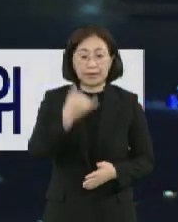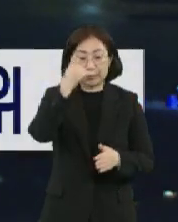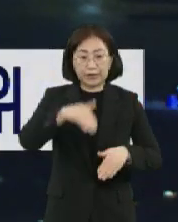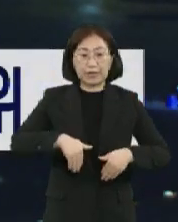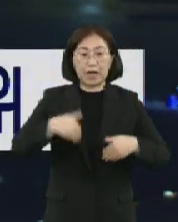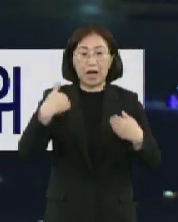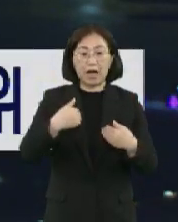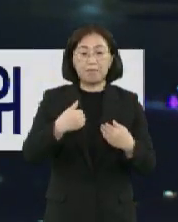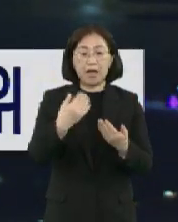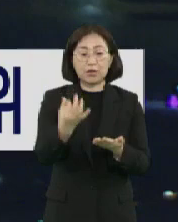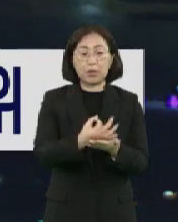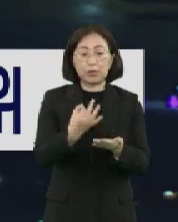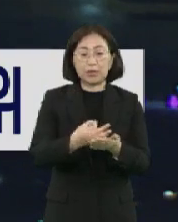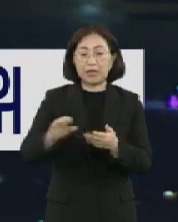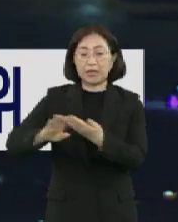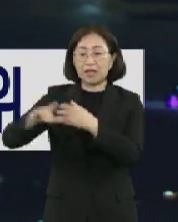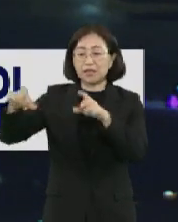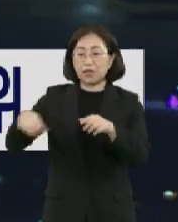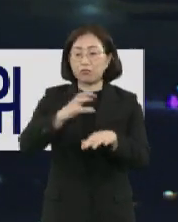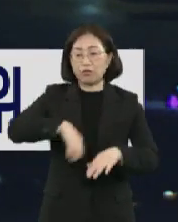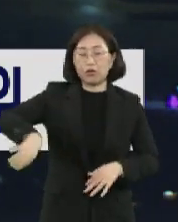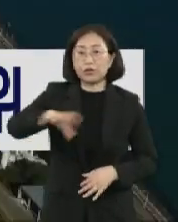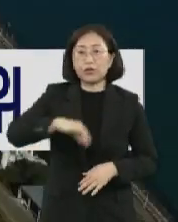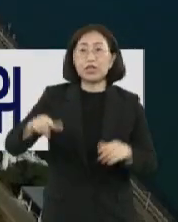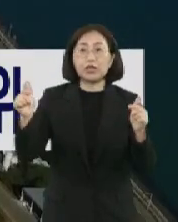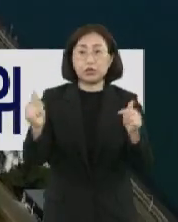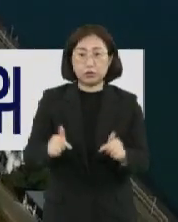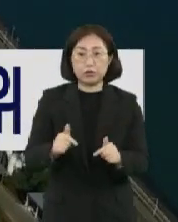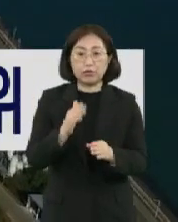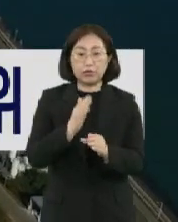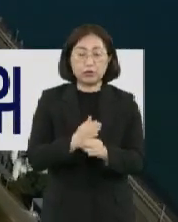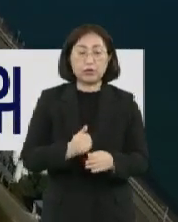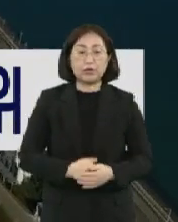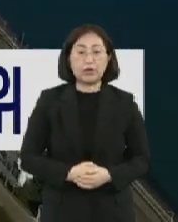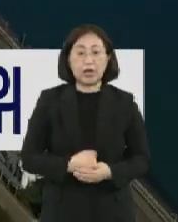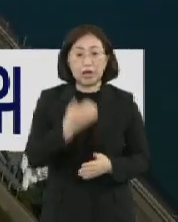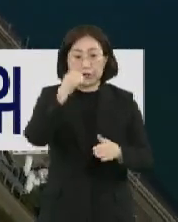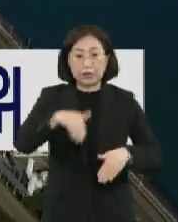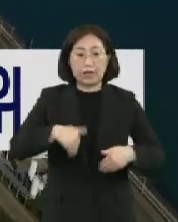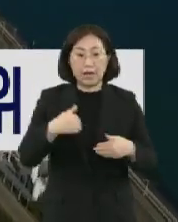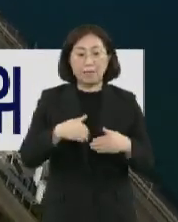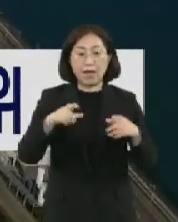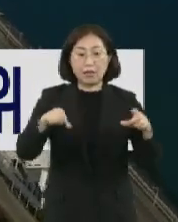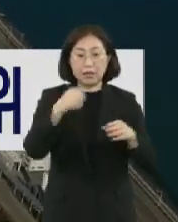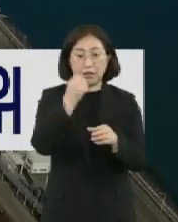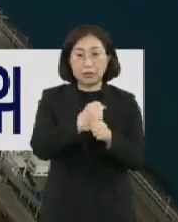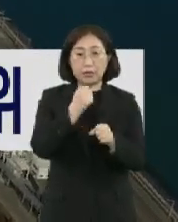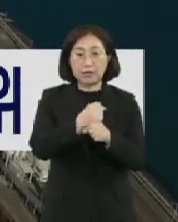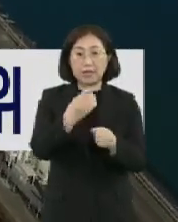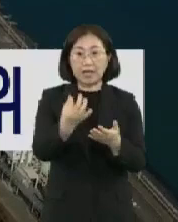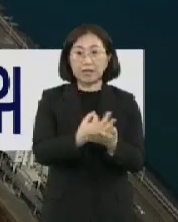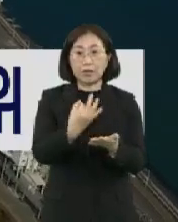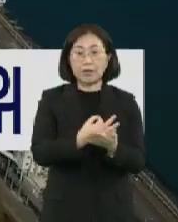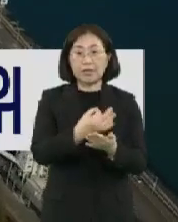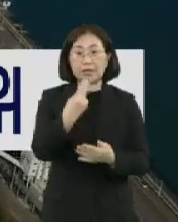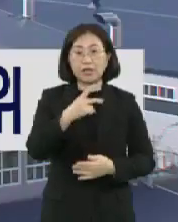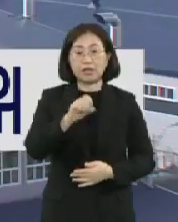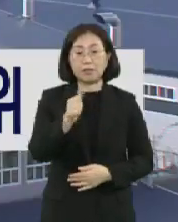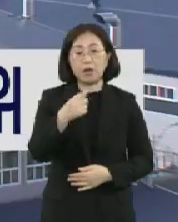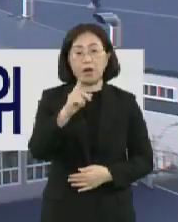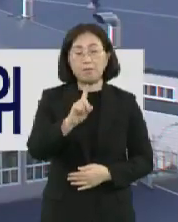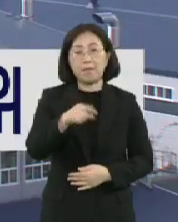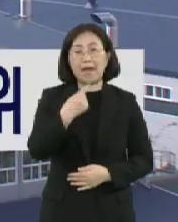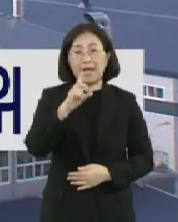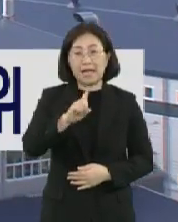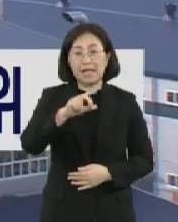충남의 소드 겹의 유출이 지속해서 줄고 있는 것으로 나타났습니다 충남의 지역 내 총생산 은 지난 2015년 100